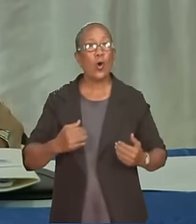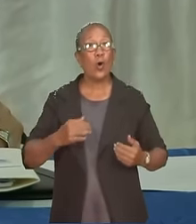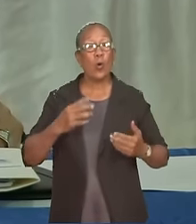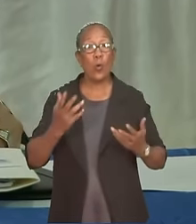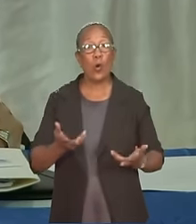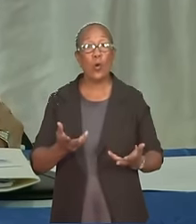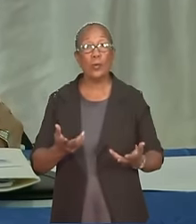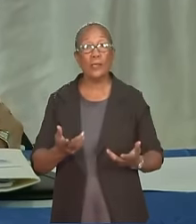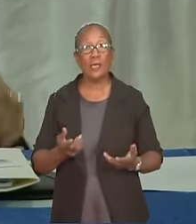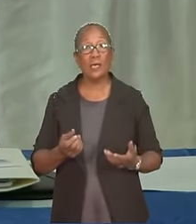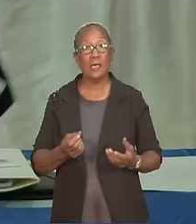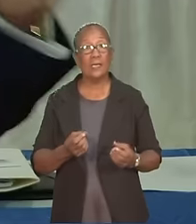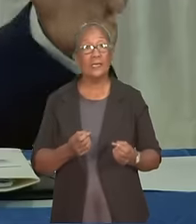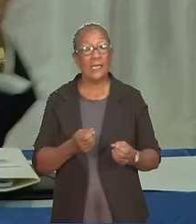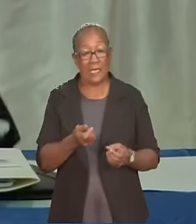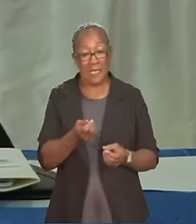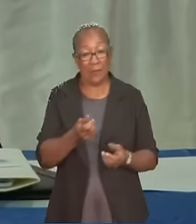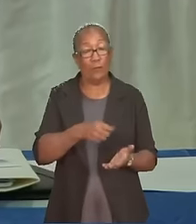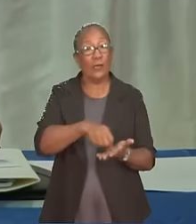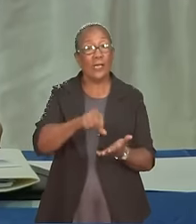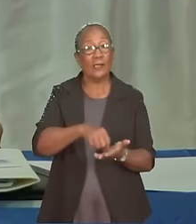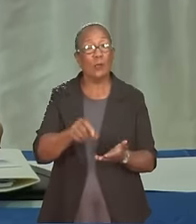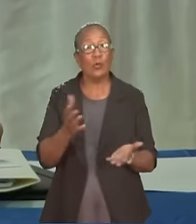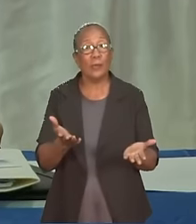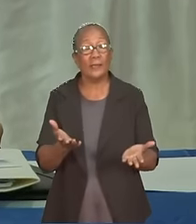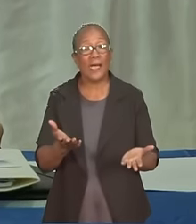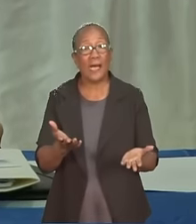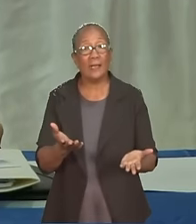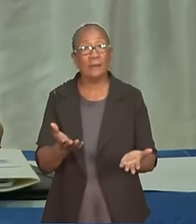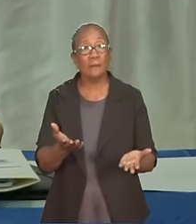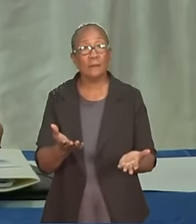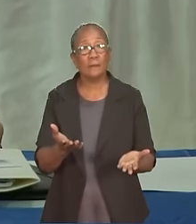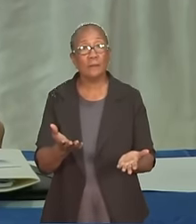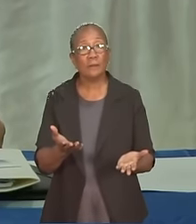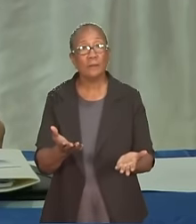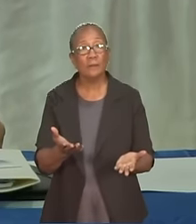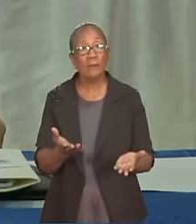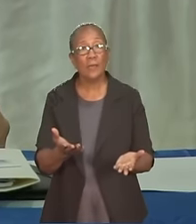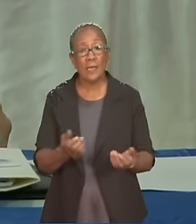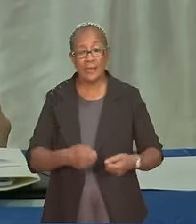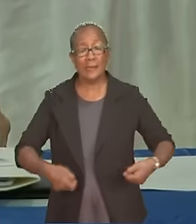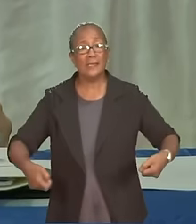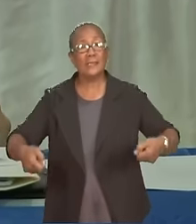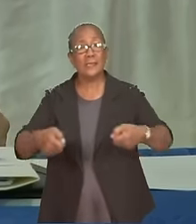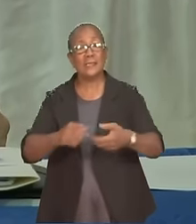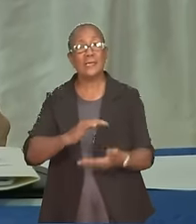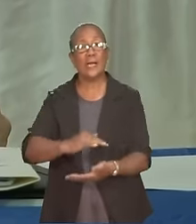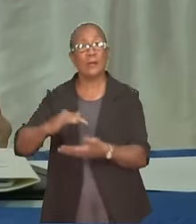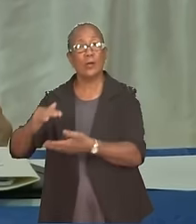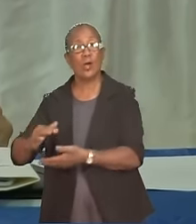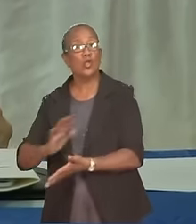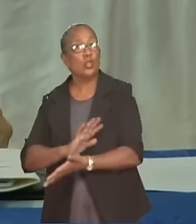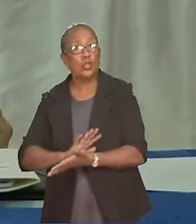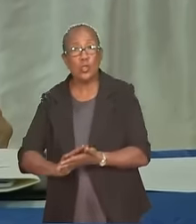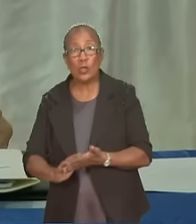normale invoerrechten moet betalen als sociaal pakket. En ze worden een sociaal pakket afgehandeld zonder